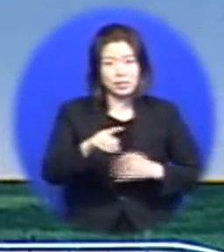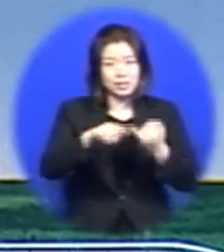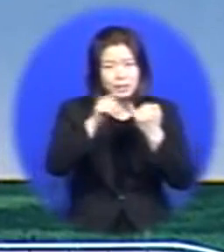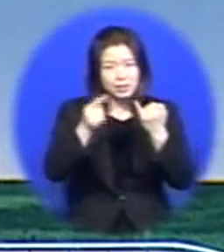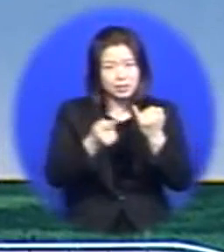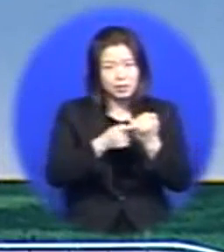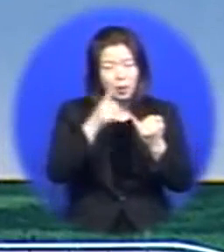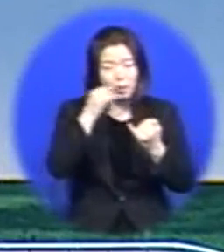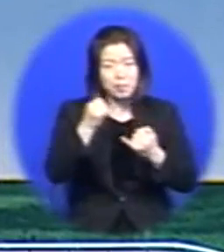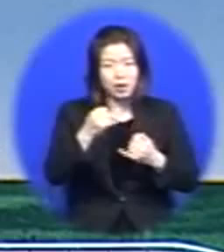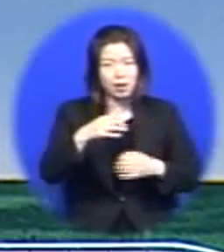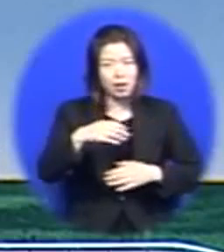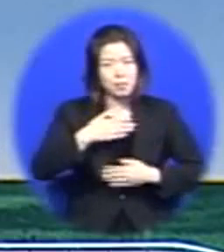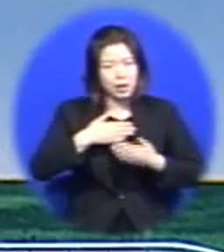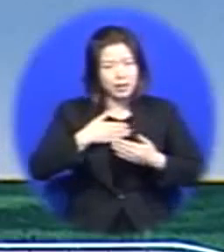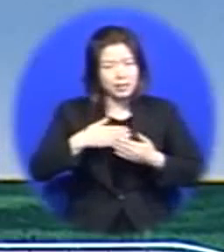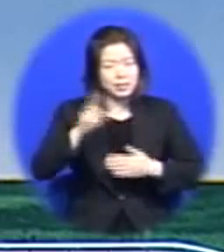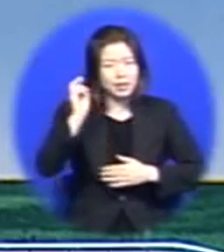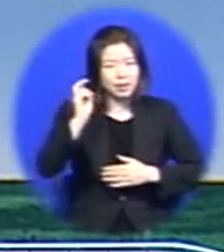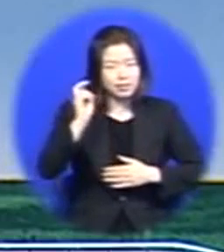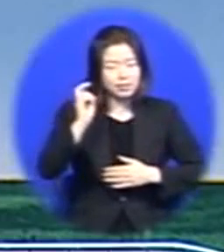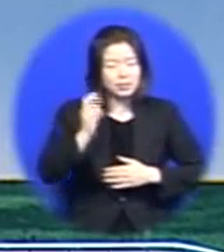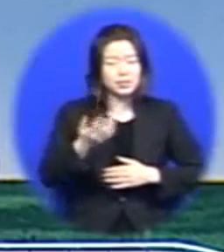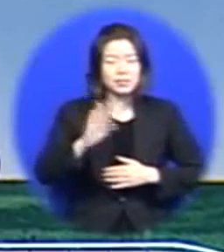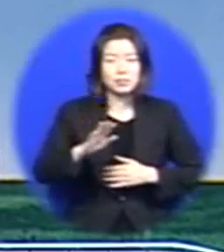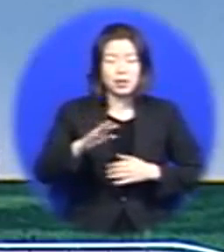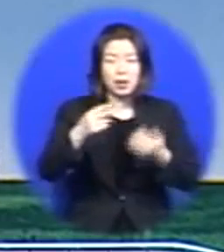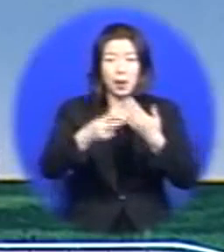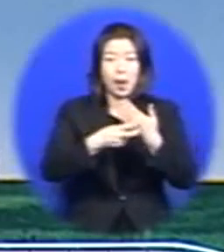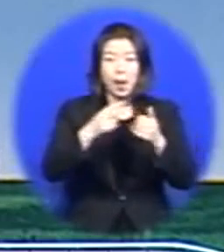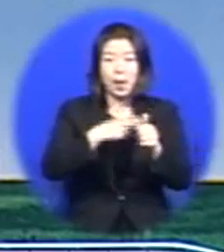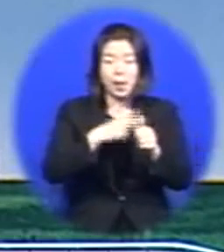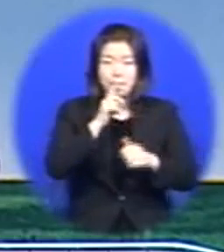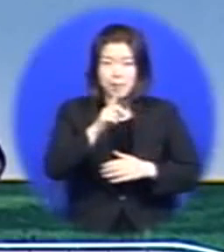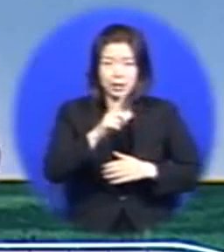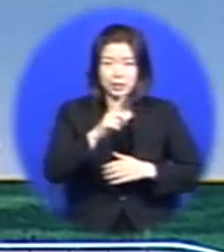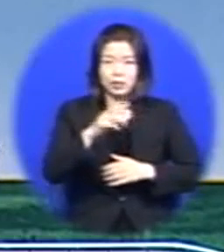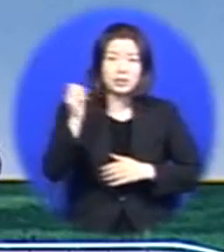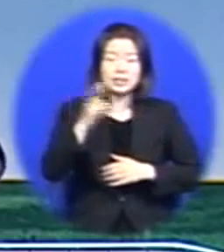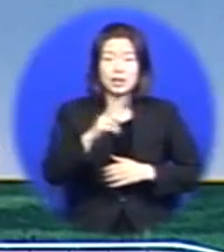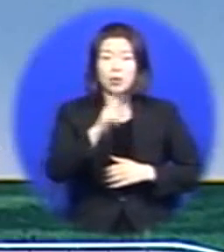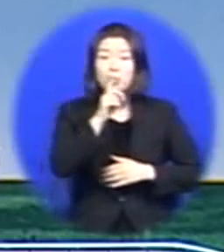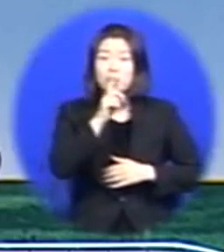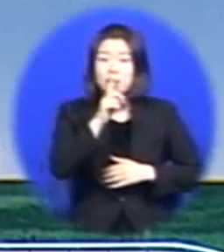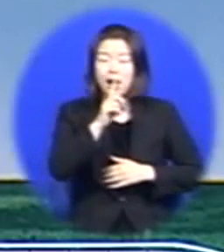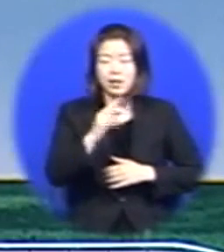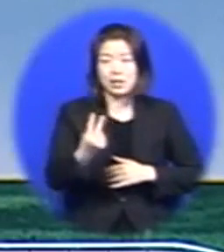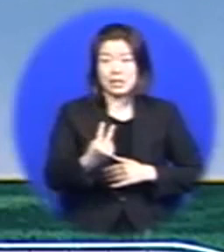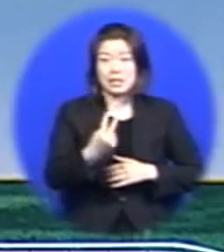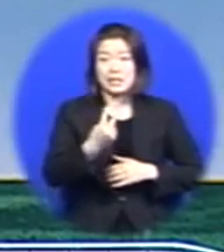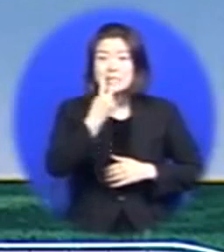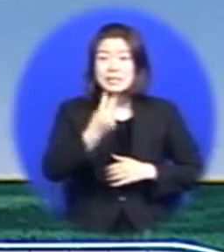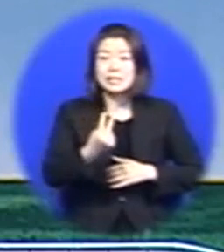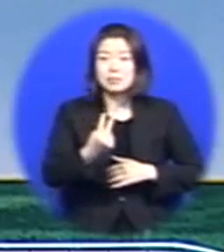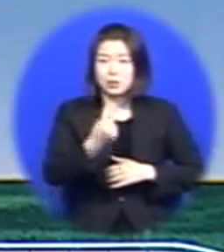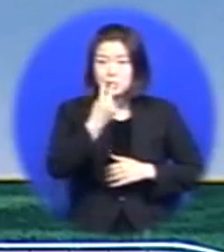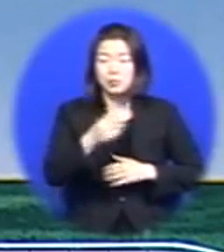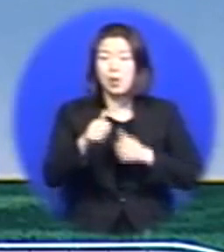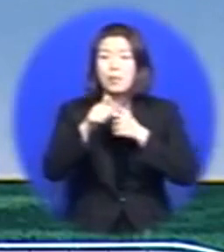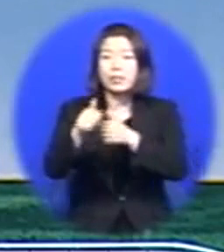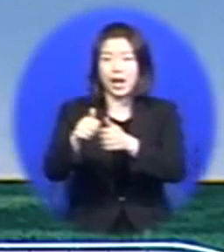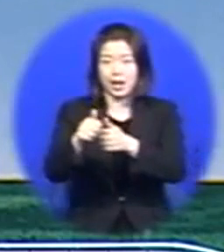굉장히 긴장이 되어서인지 의사가 말대로 자꾸 말로 심호흡, 심호흡 이러더래요.